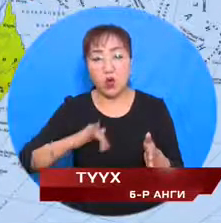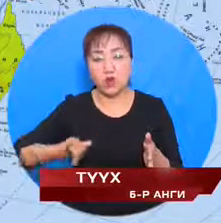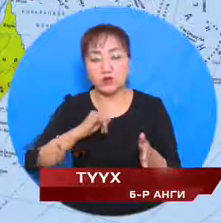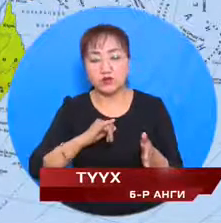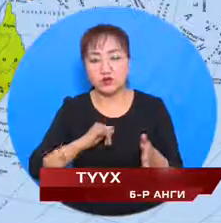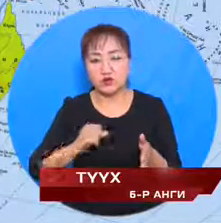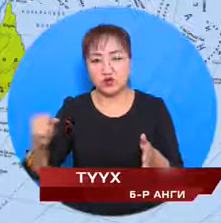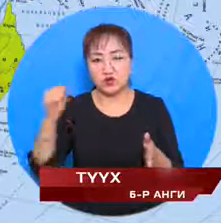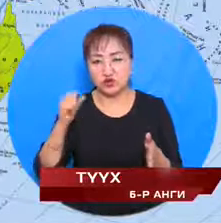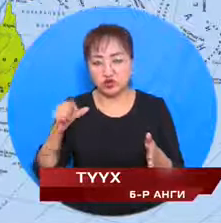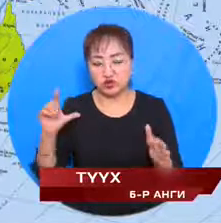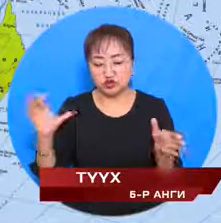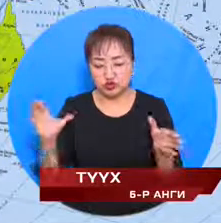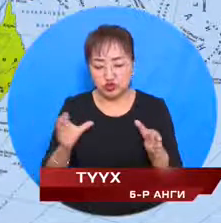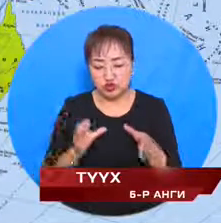багасныг харж байна гэсэн үг.